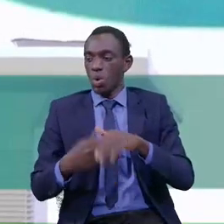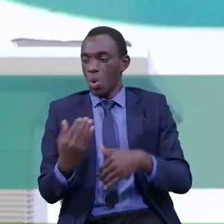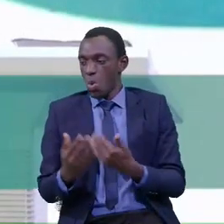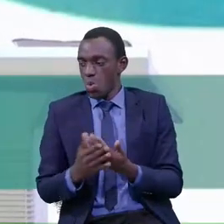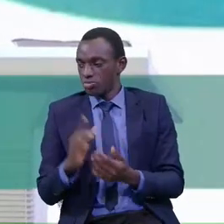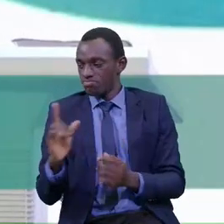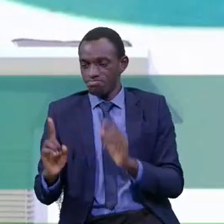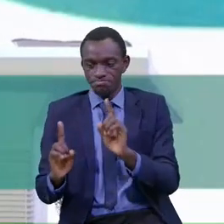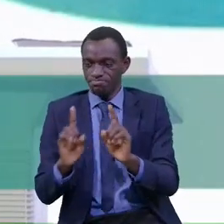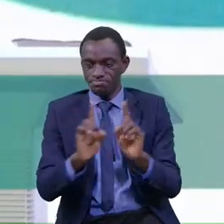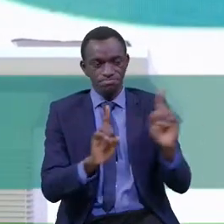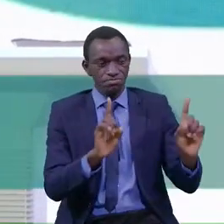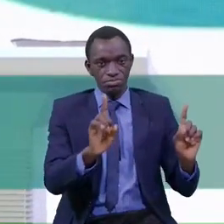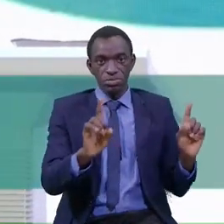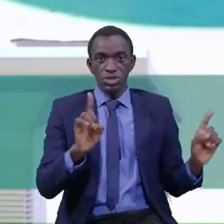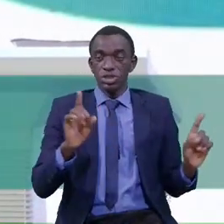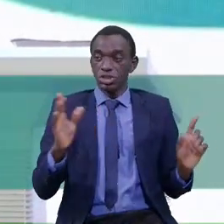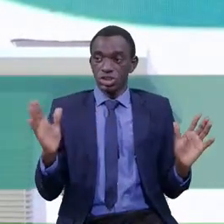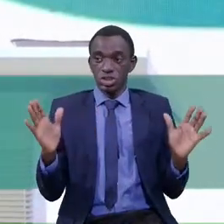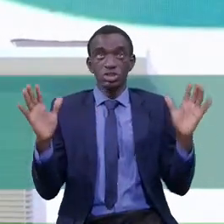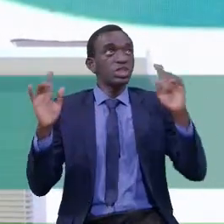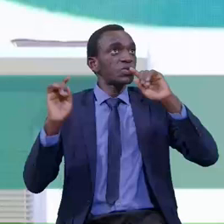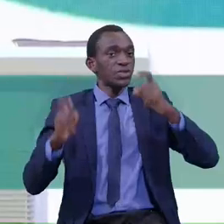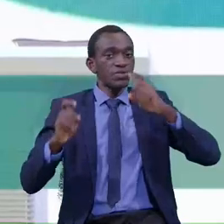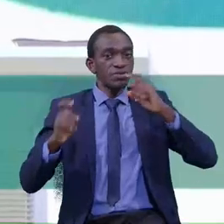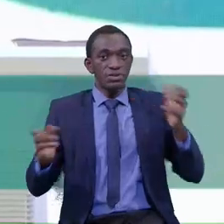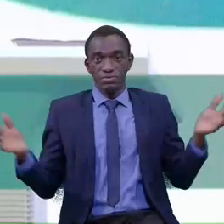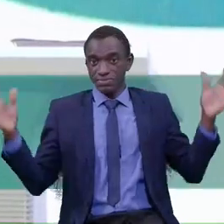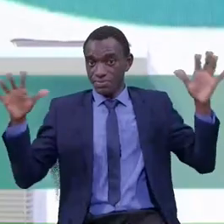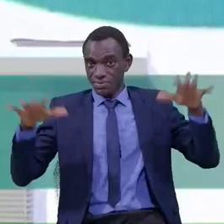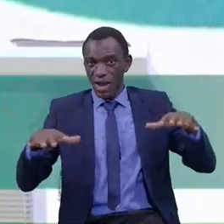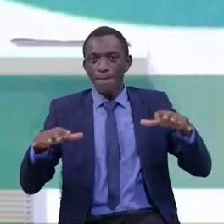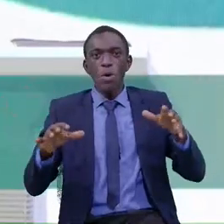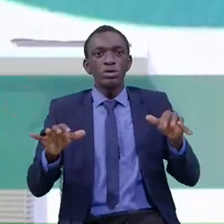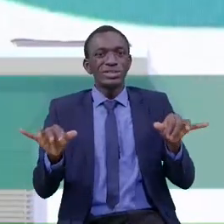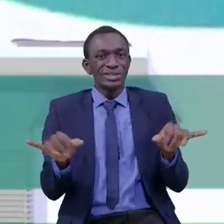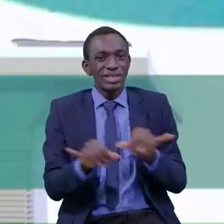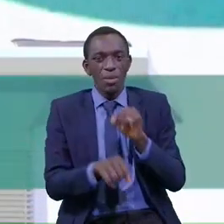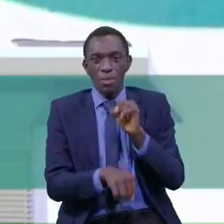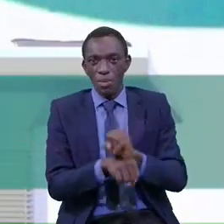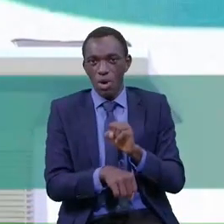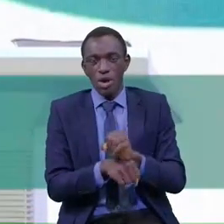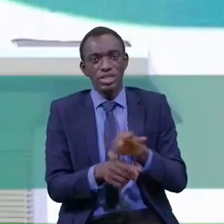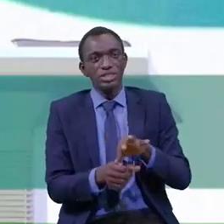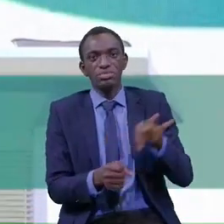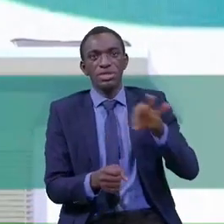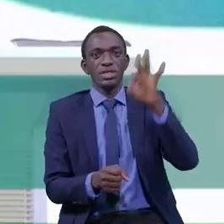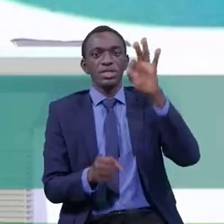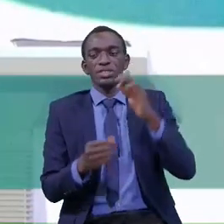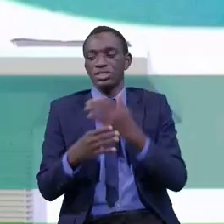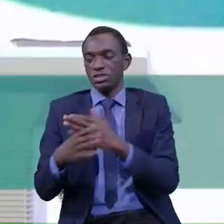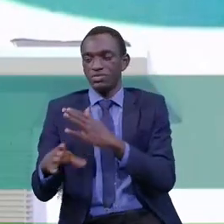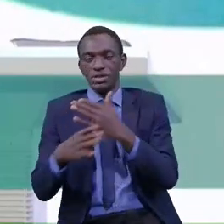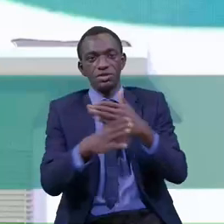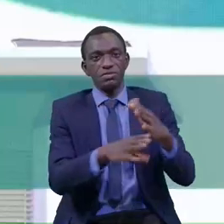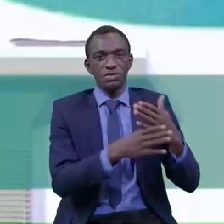On dit un seul et même esprit opère toutes ces choses, les distribuant à chacun en particulier comme